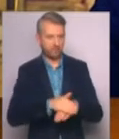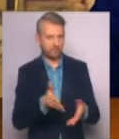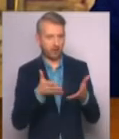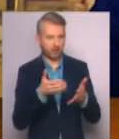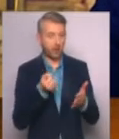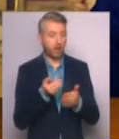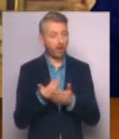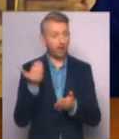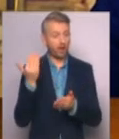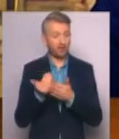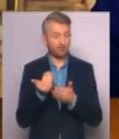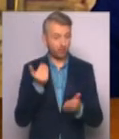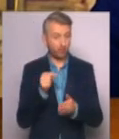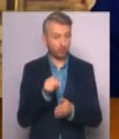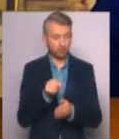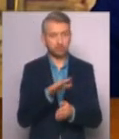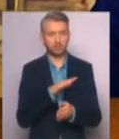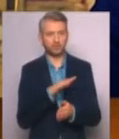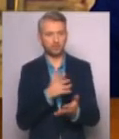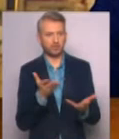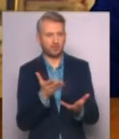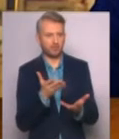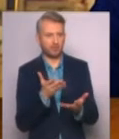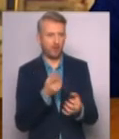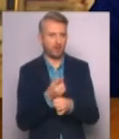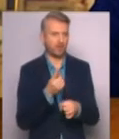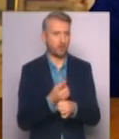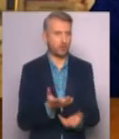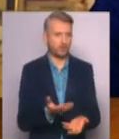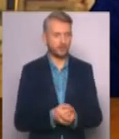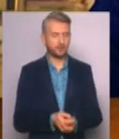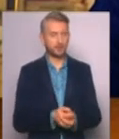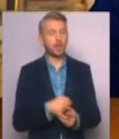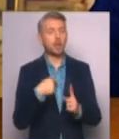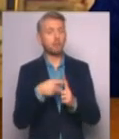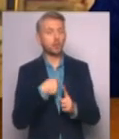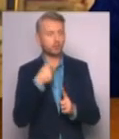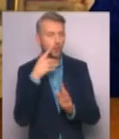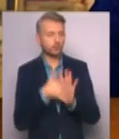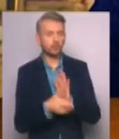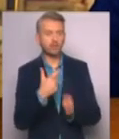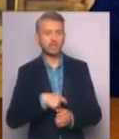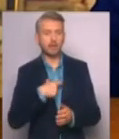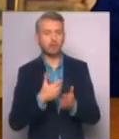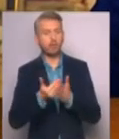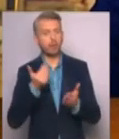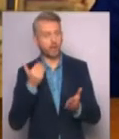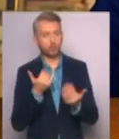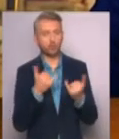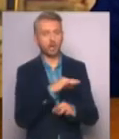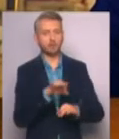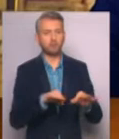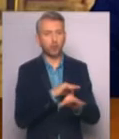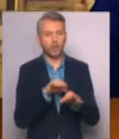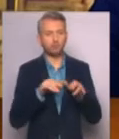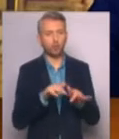це все просто були, як я вже говорив, вигляді анекдоту. Більше того, ми розуміємо для себе попередньо, бо зараз проєкт іде,